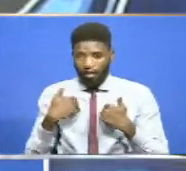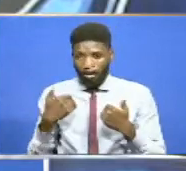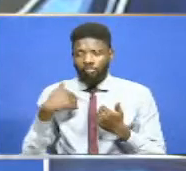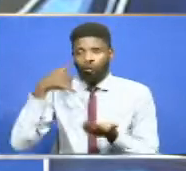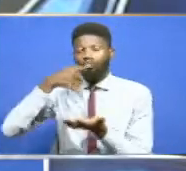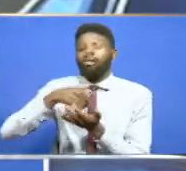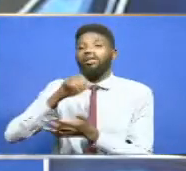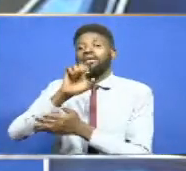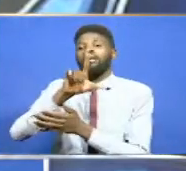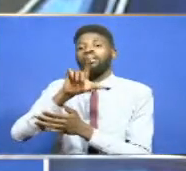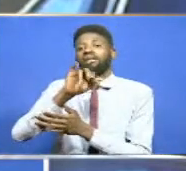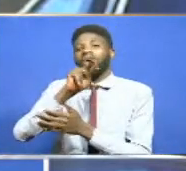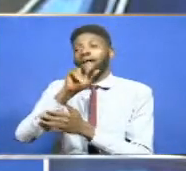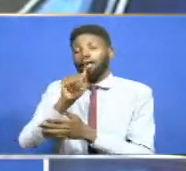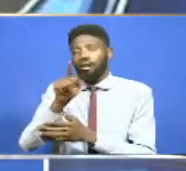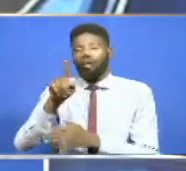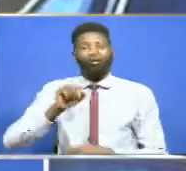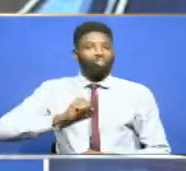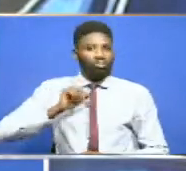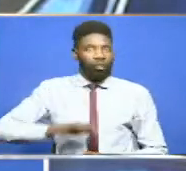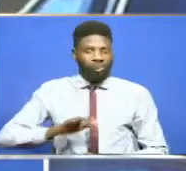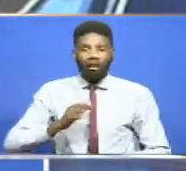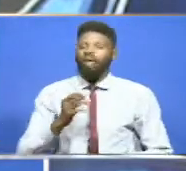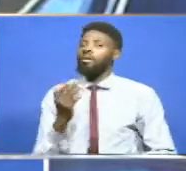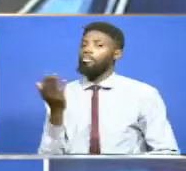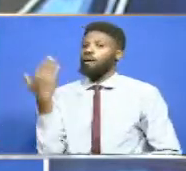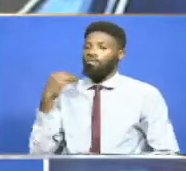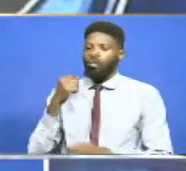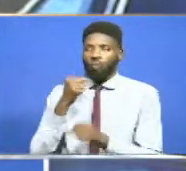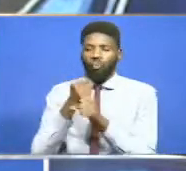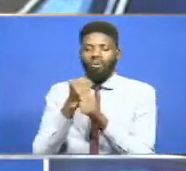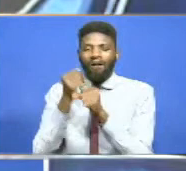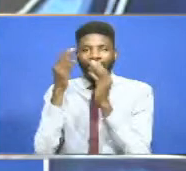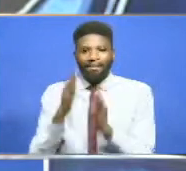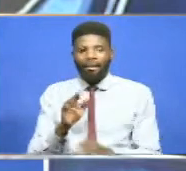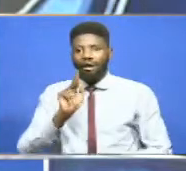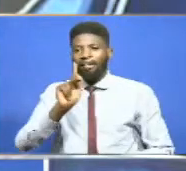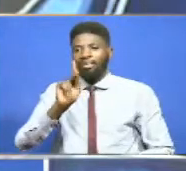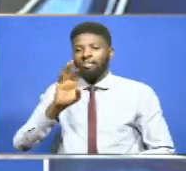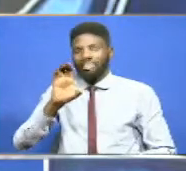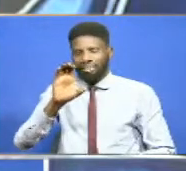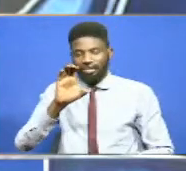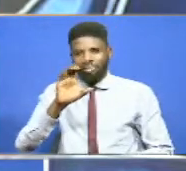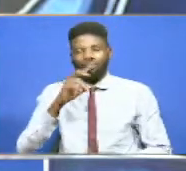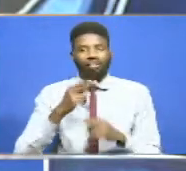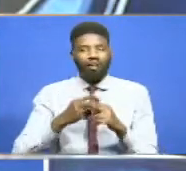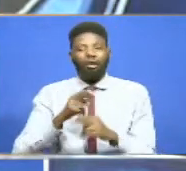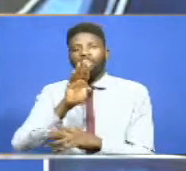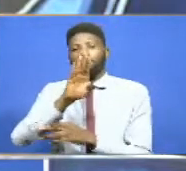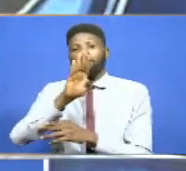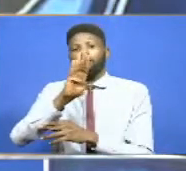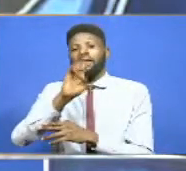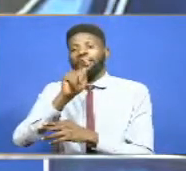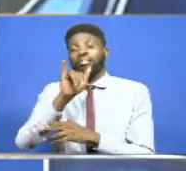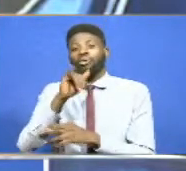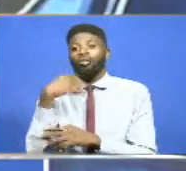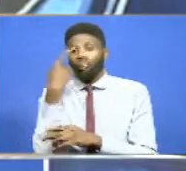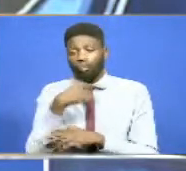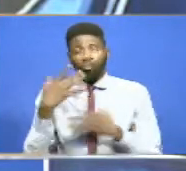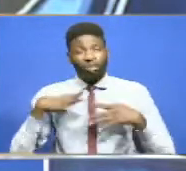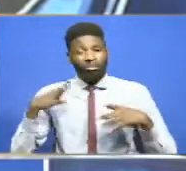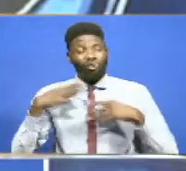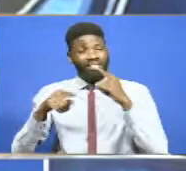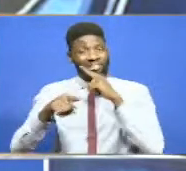wanahusisha Iliana Barasa ambaye ni binti mfanyikazi wa shirika hili la KBC Betty Baraza, aliyouawa na majambazi Aprili 7